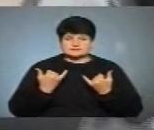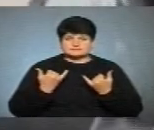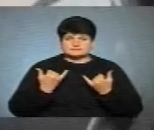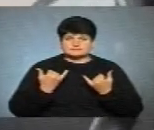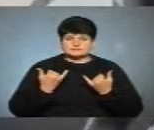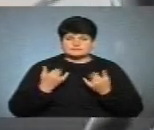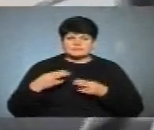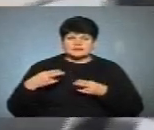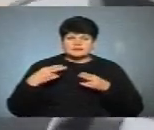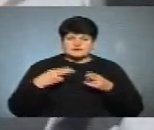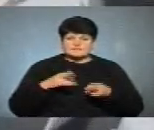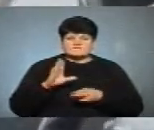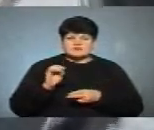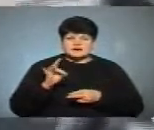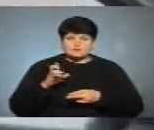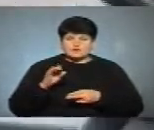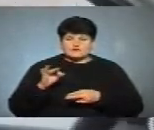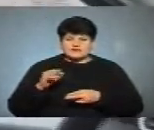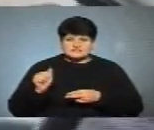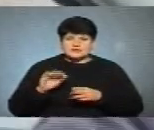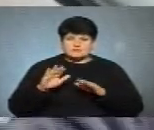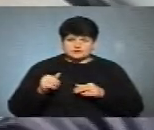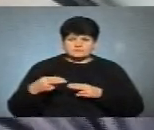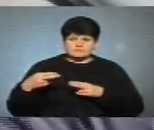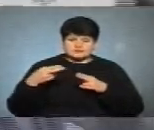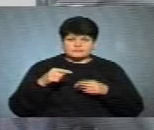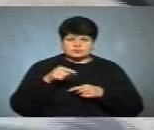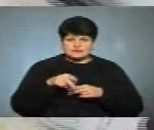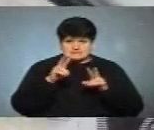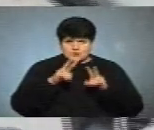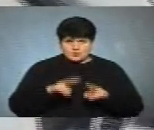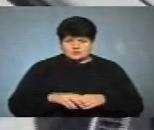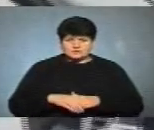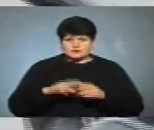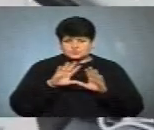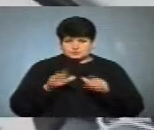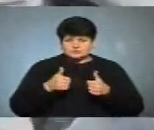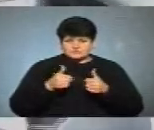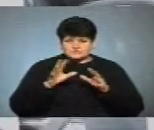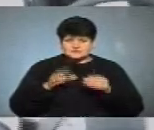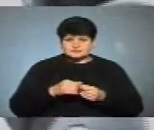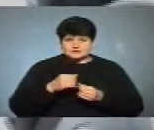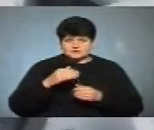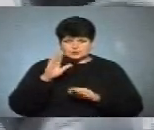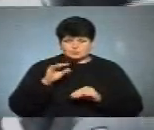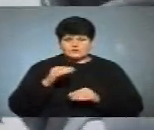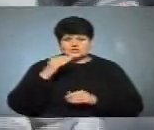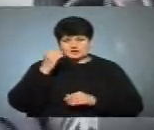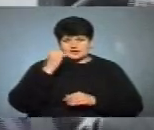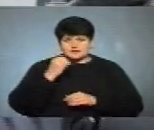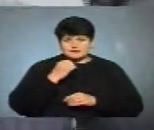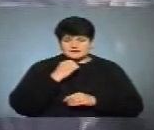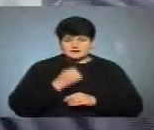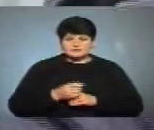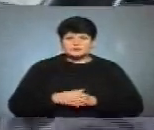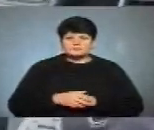ми заїдемо у Вербовець на амбулаторію, після того до вас зайдемо на огляд. Добре, все, до побачення. Дякую. Будь ласка.